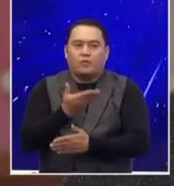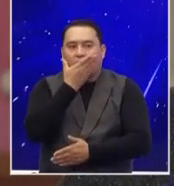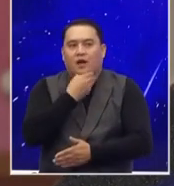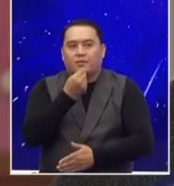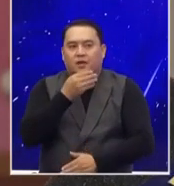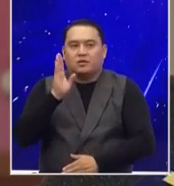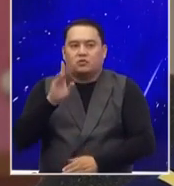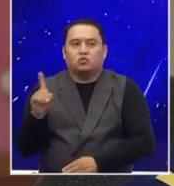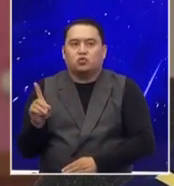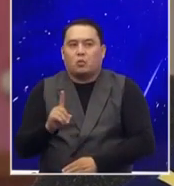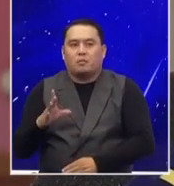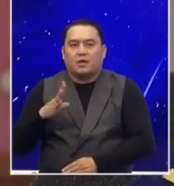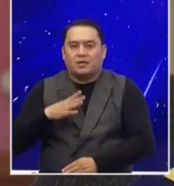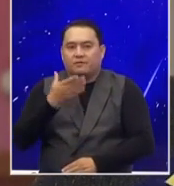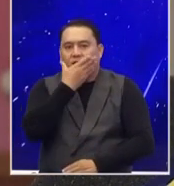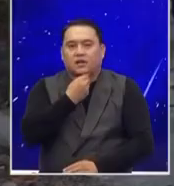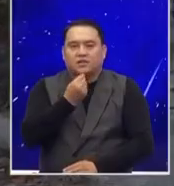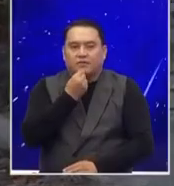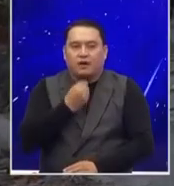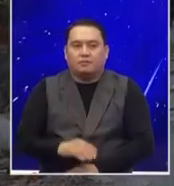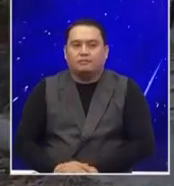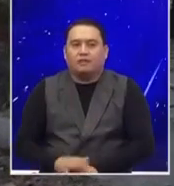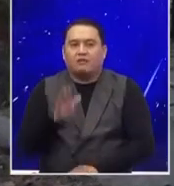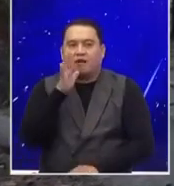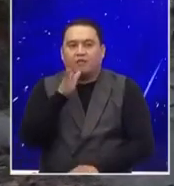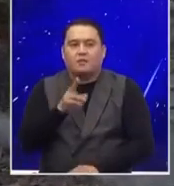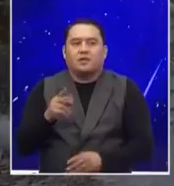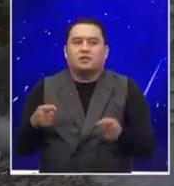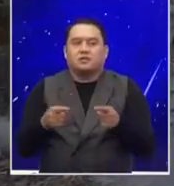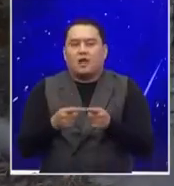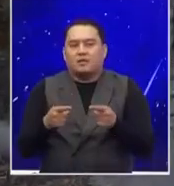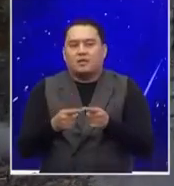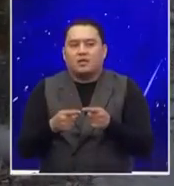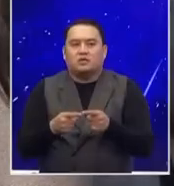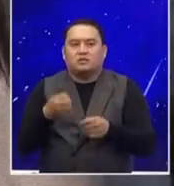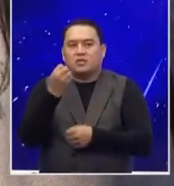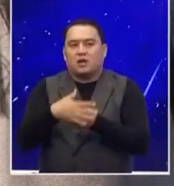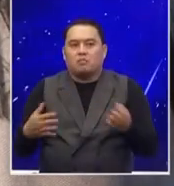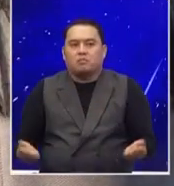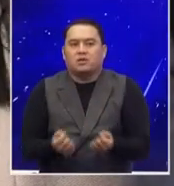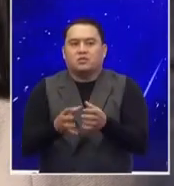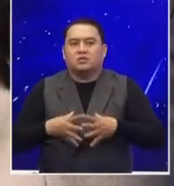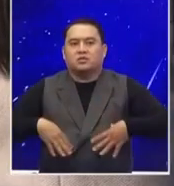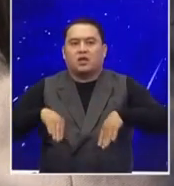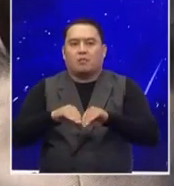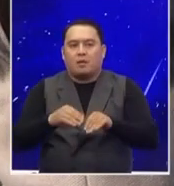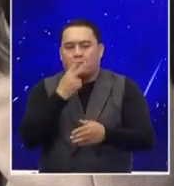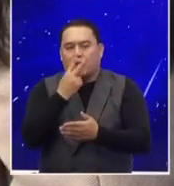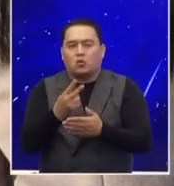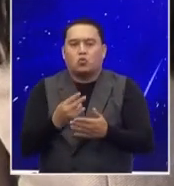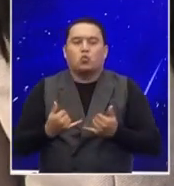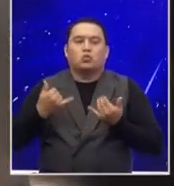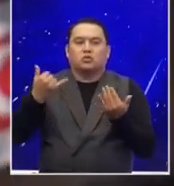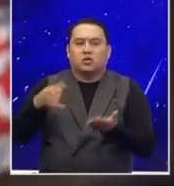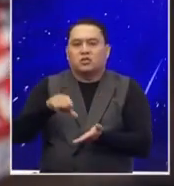перекрасить, чтобы очень было красиво. Во время скитания семьи не остался в стороне и центр поддержки семьи «Жануя», проявив должное